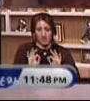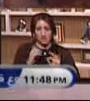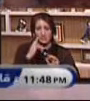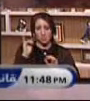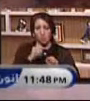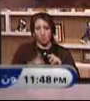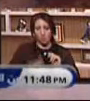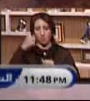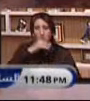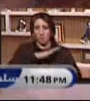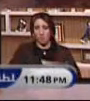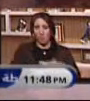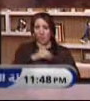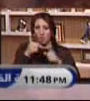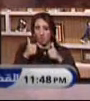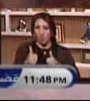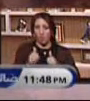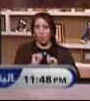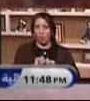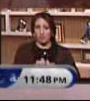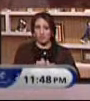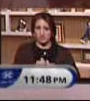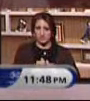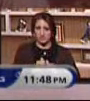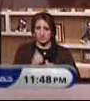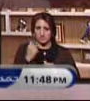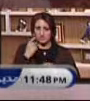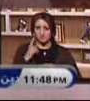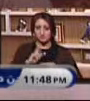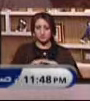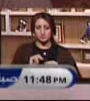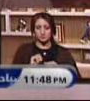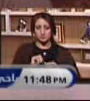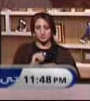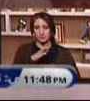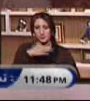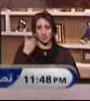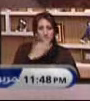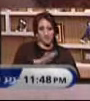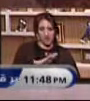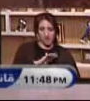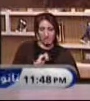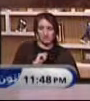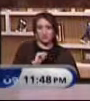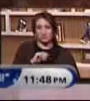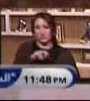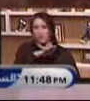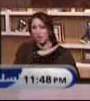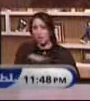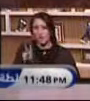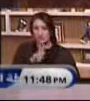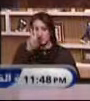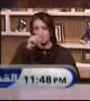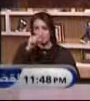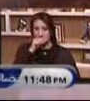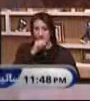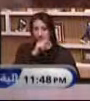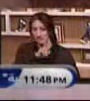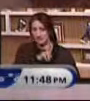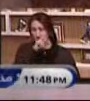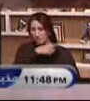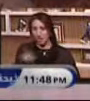ذلك فلا أعطيهن ما يتقوين به على معصية الله. مات عمر بن عبد العزيز، تزوجت السبعة كل واحدة أمير من